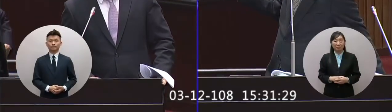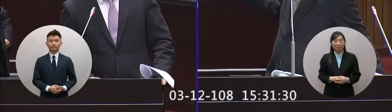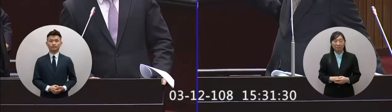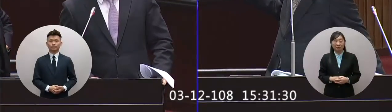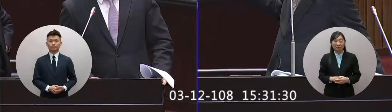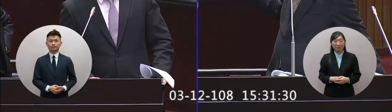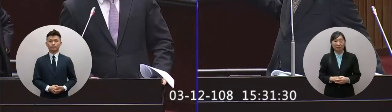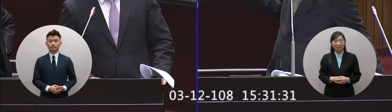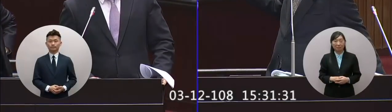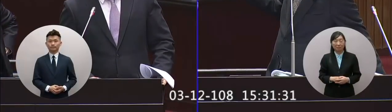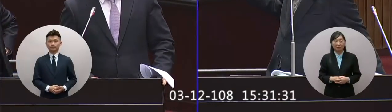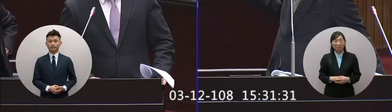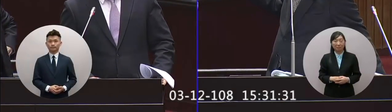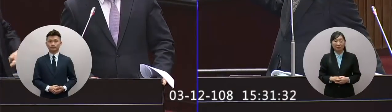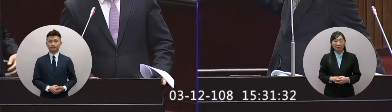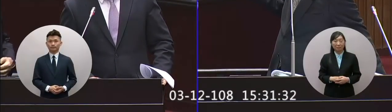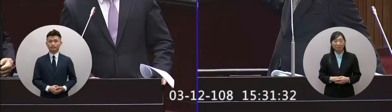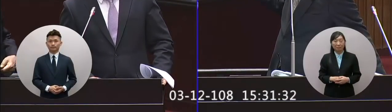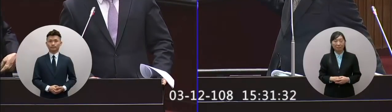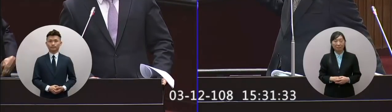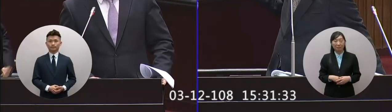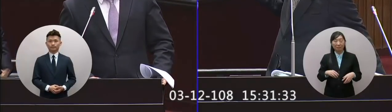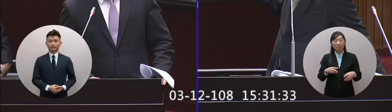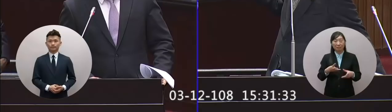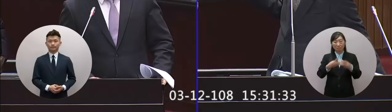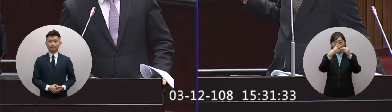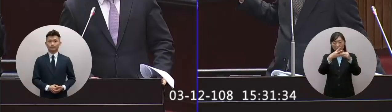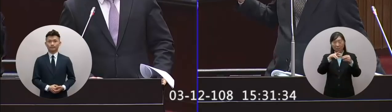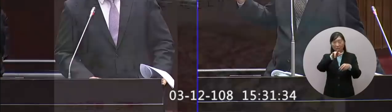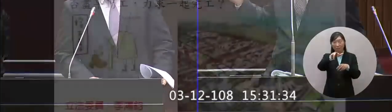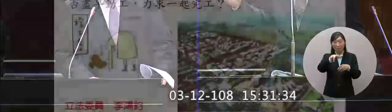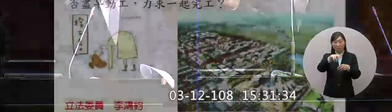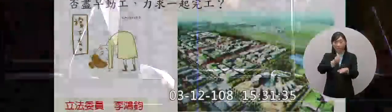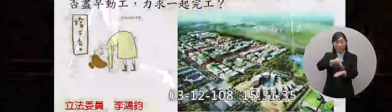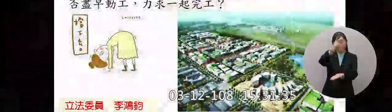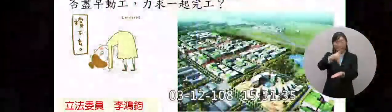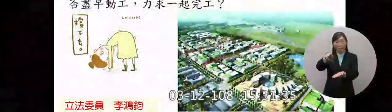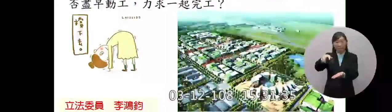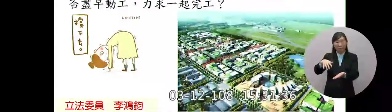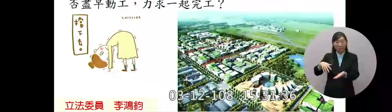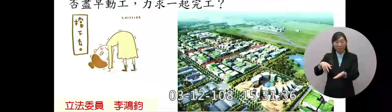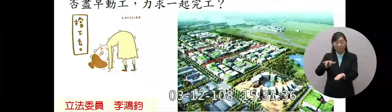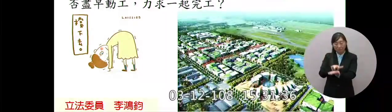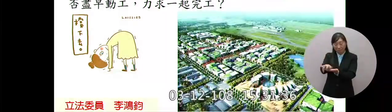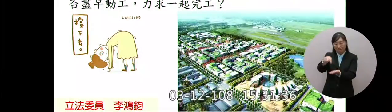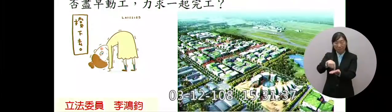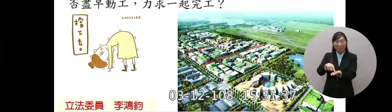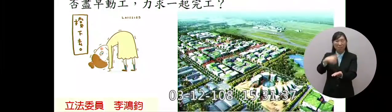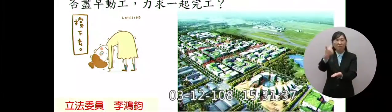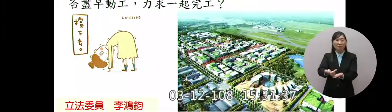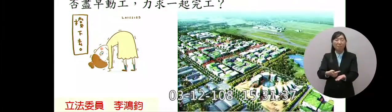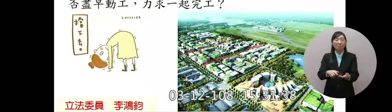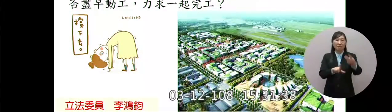桃机我们现在看到的就是说，第三航向第三跑道真的是有够慢的慢。是我们看